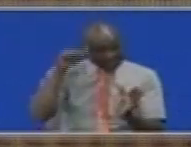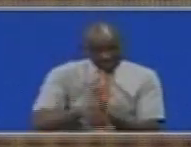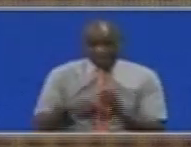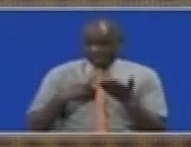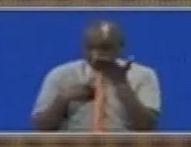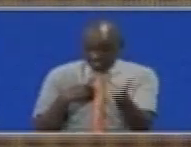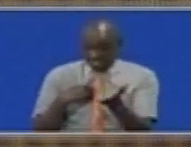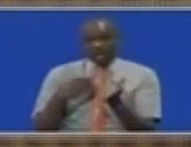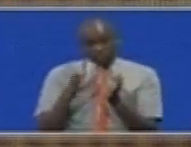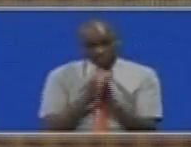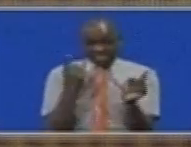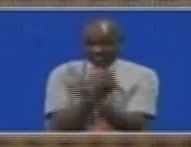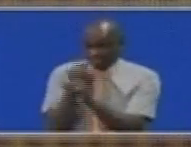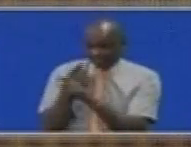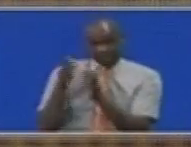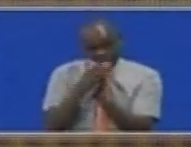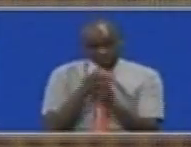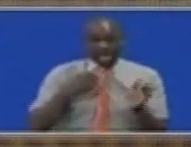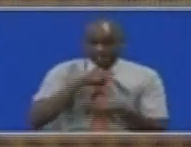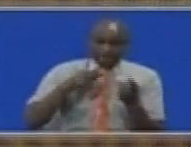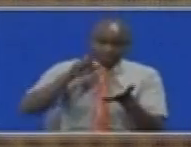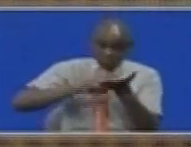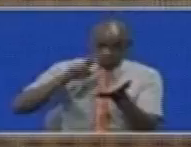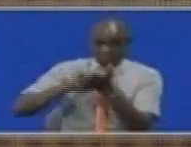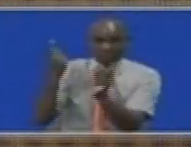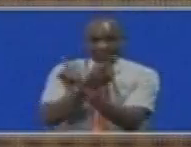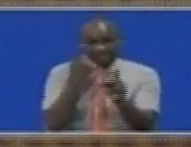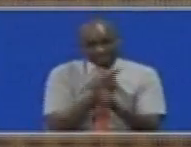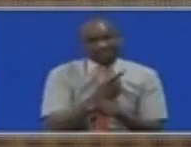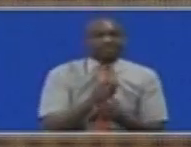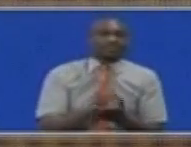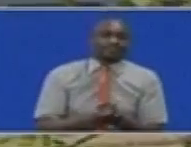hiyo pamoja na mseto wa taarifa kuhusiana na usajili wa wapiga kura kote nchini.